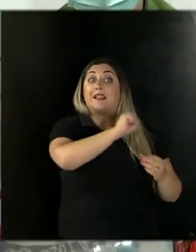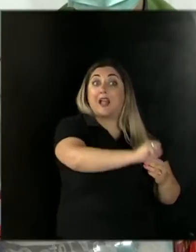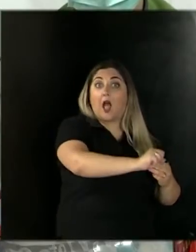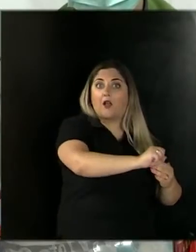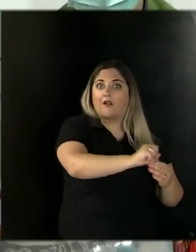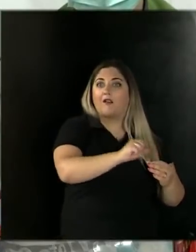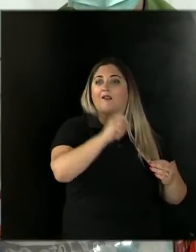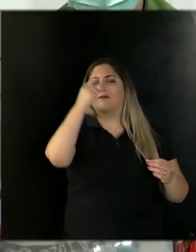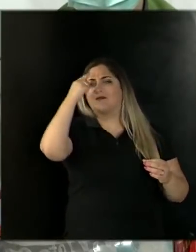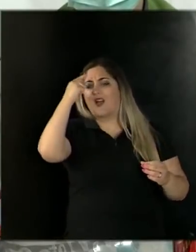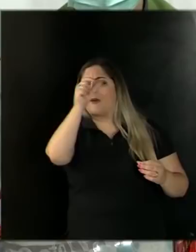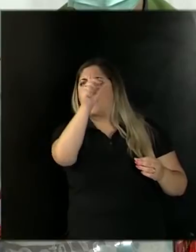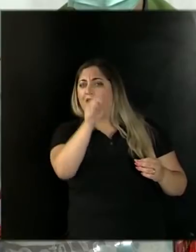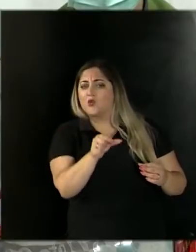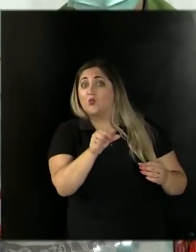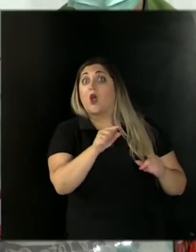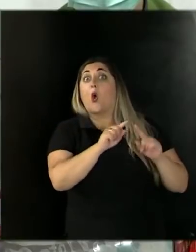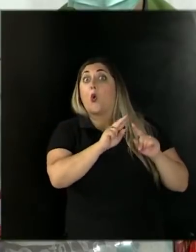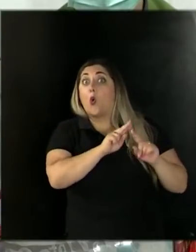ma tafx,